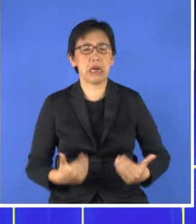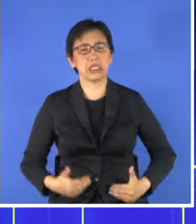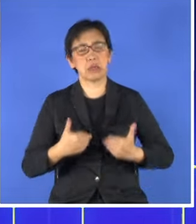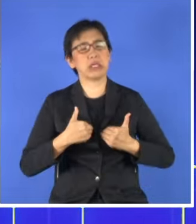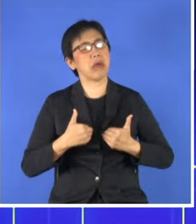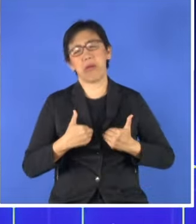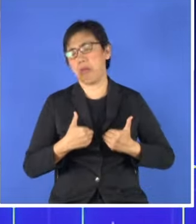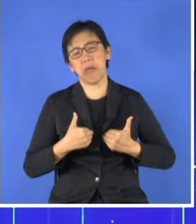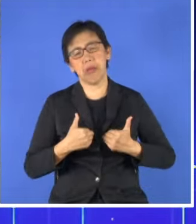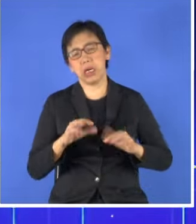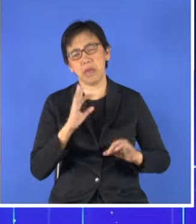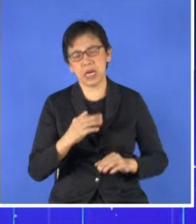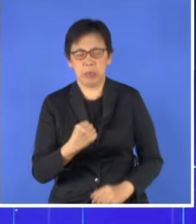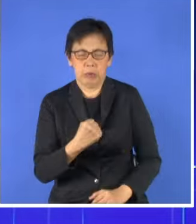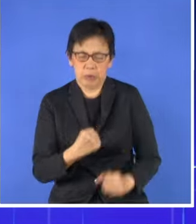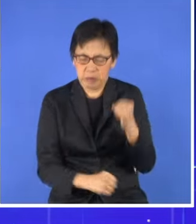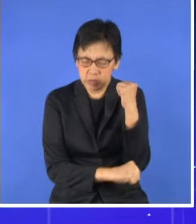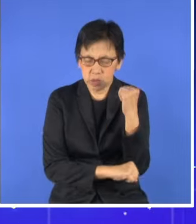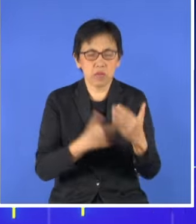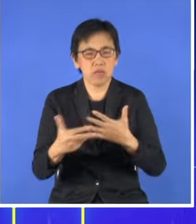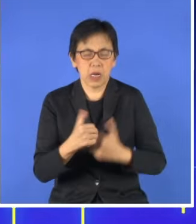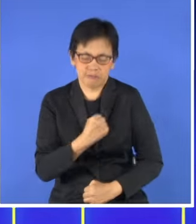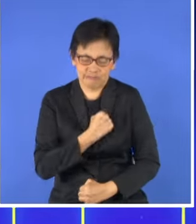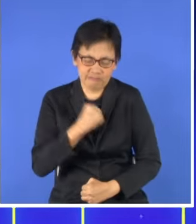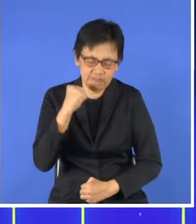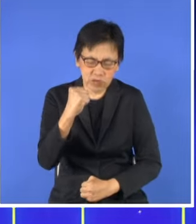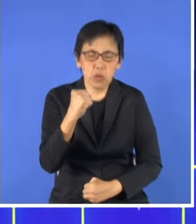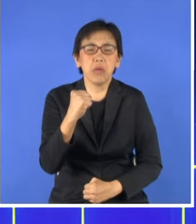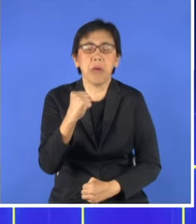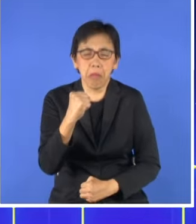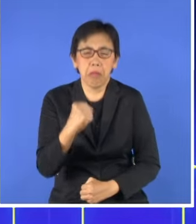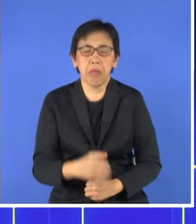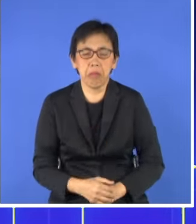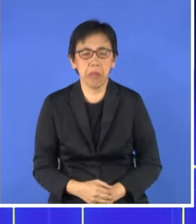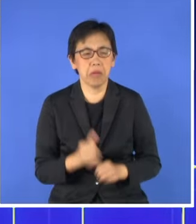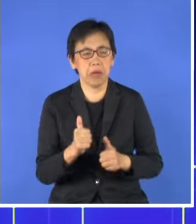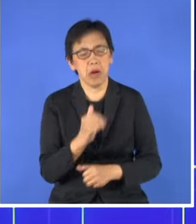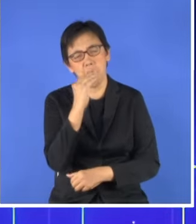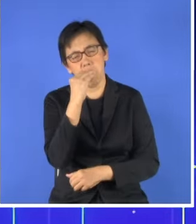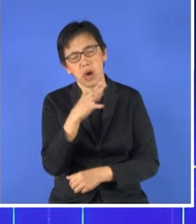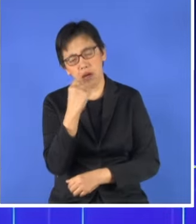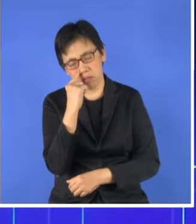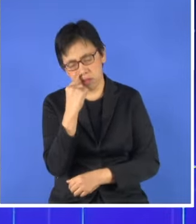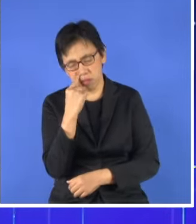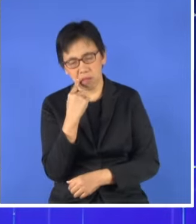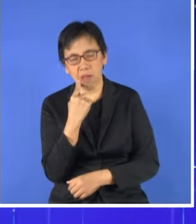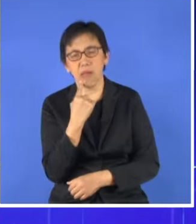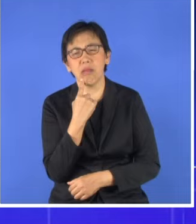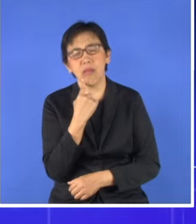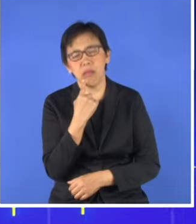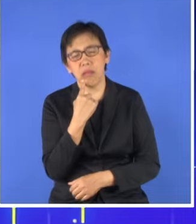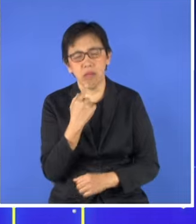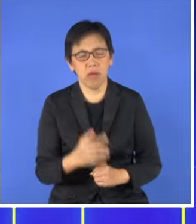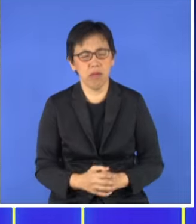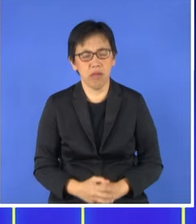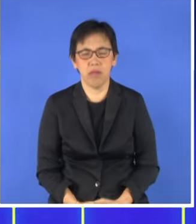จนแล้วก็ต้องต่อสู้เพื่อจะเอาชนะความจนให้ได้คเป็นไงสุดยอดเลยค่ะหลวงพ่อพูดแล้วจะร้องไห้โอไม่เอาไม่เอาทิชชู่จับจจับ